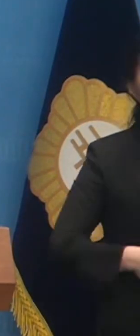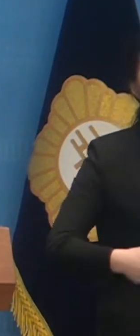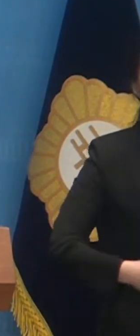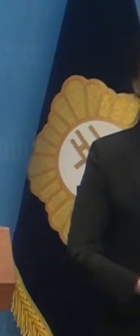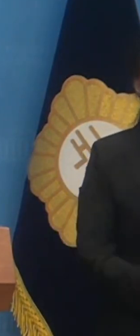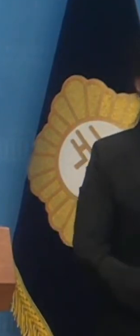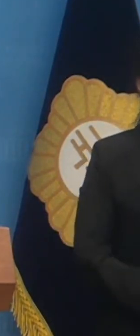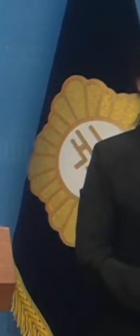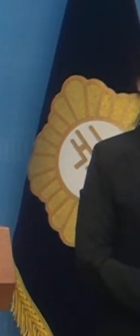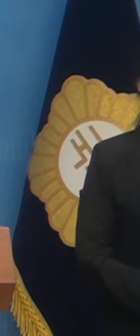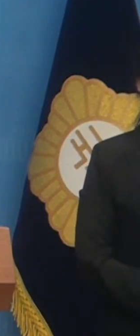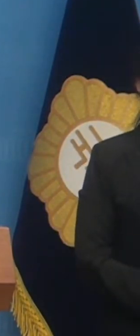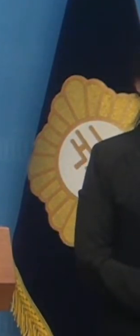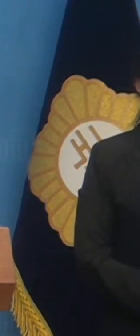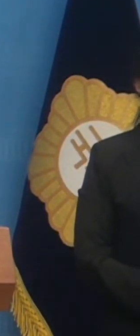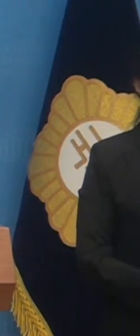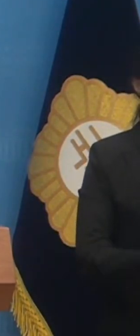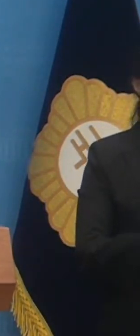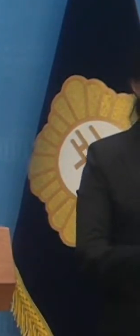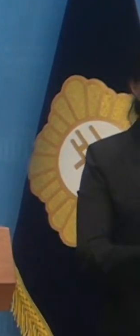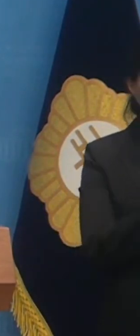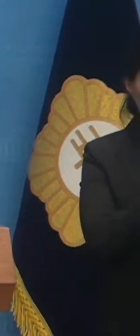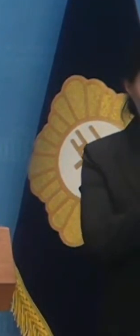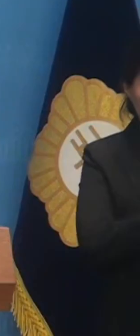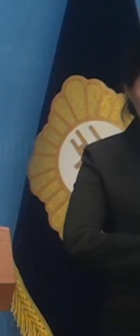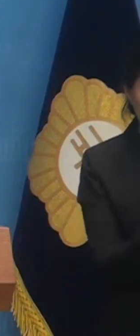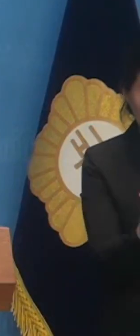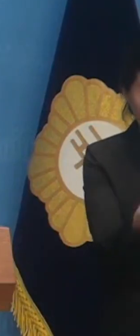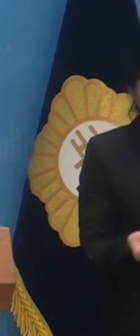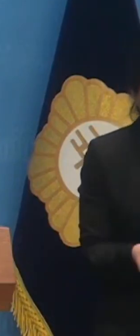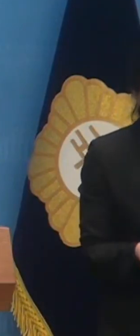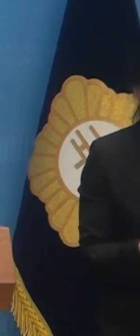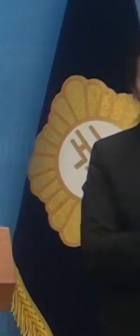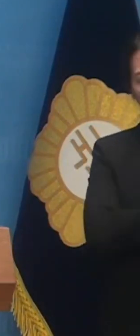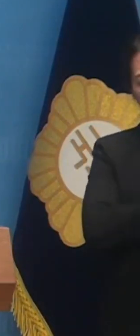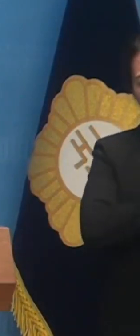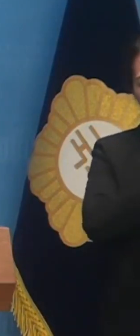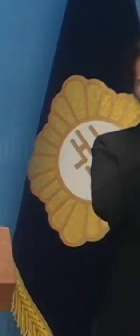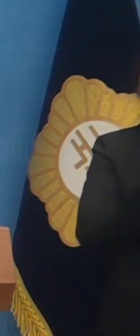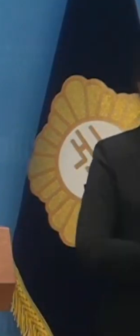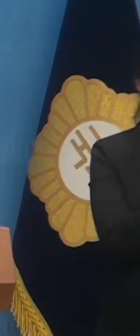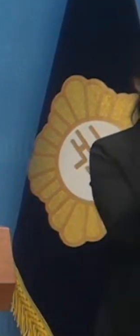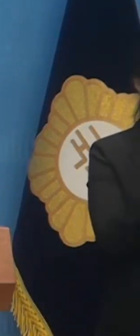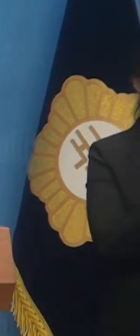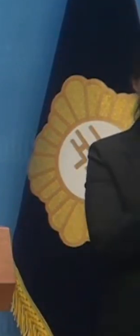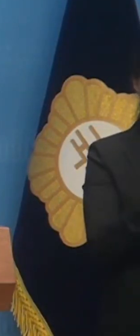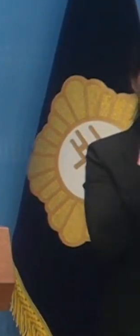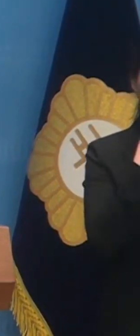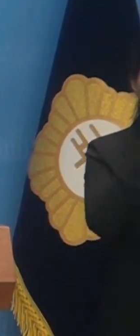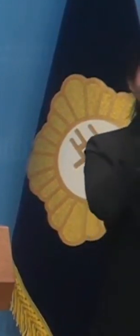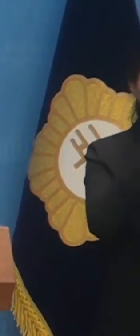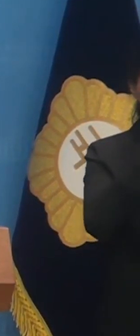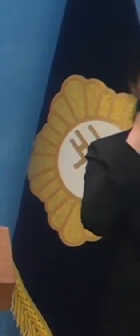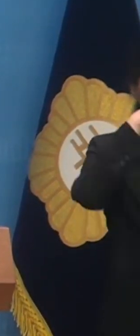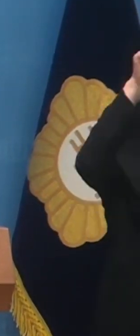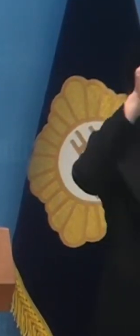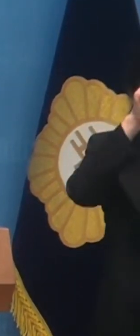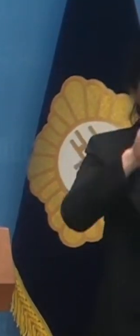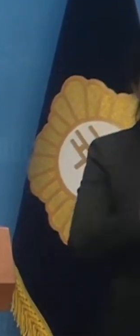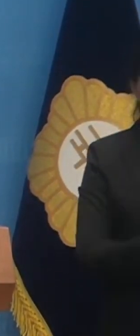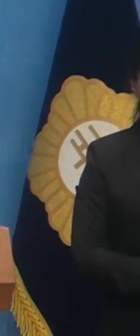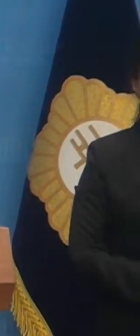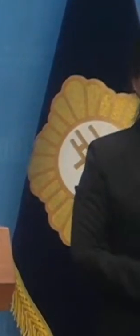불가피합니다. 차명 대출 의혹도 제기됐습니다. 오 수석이 서울중앙지검 부장검사이던